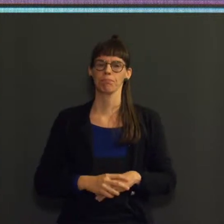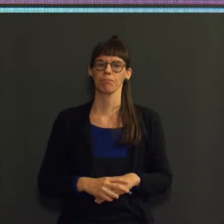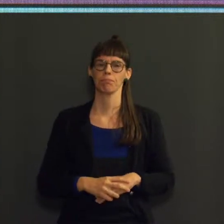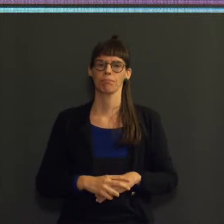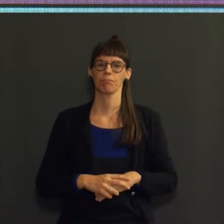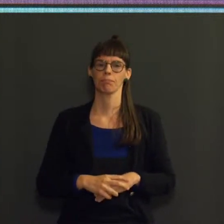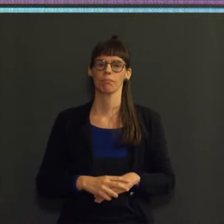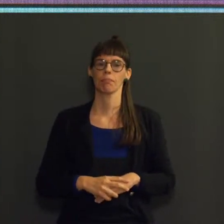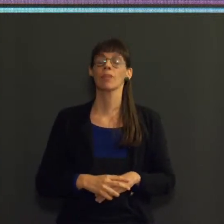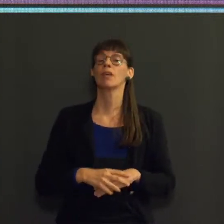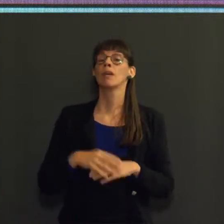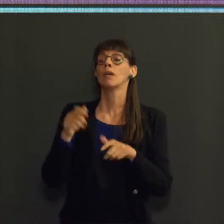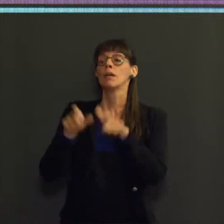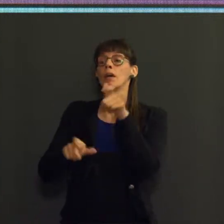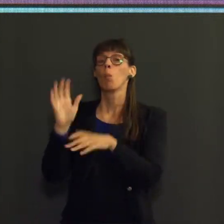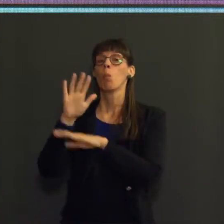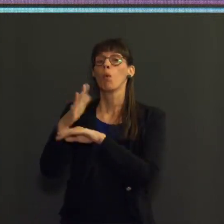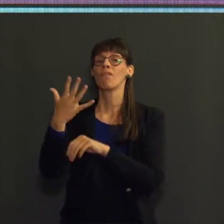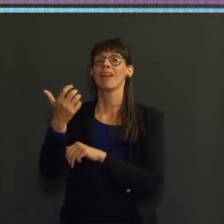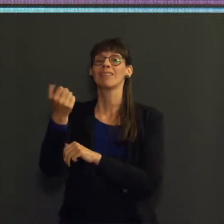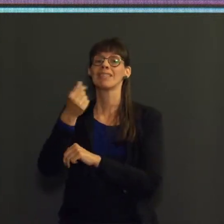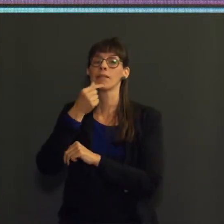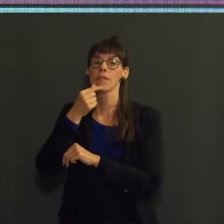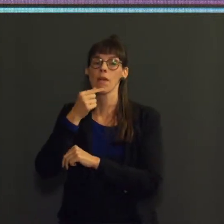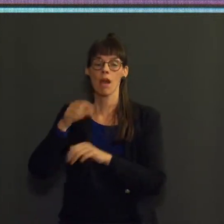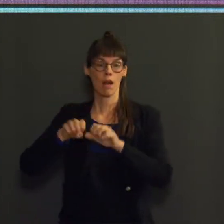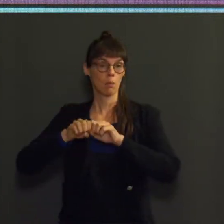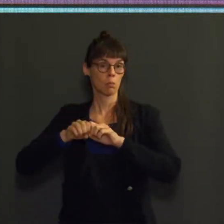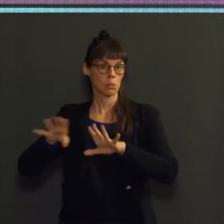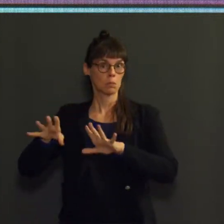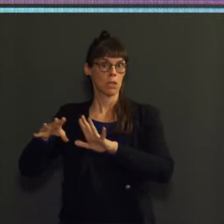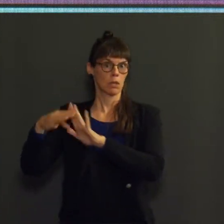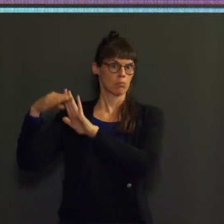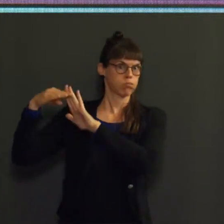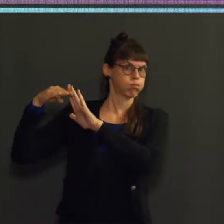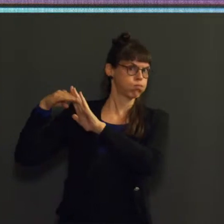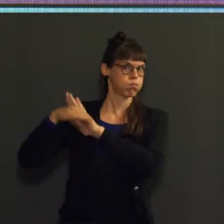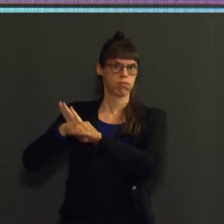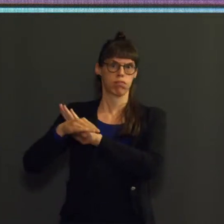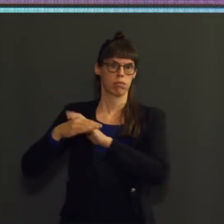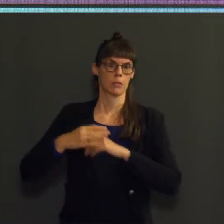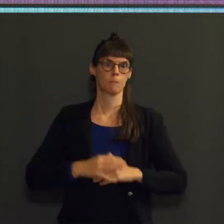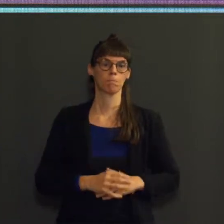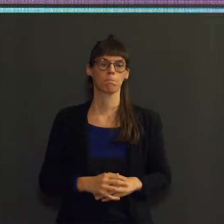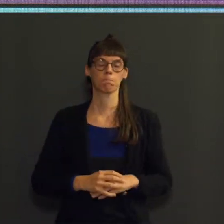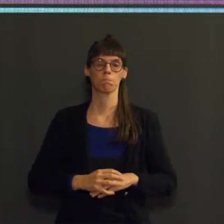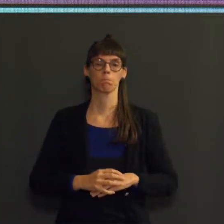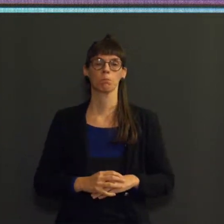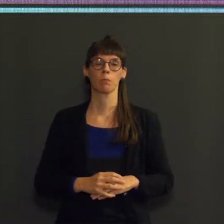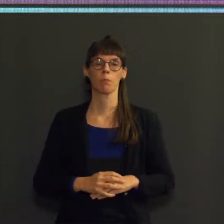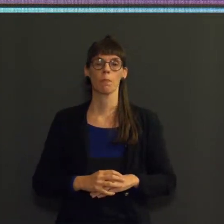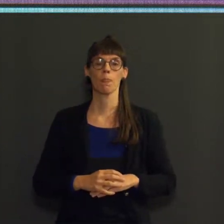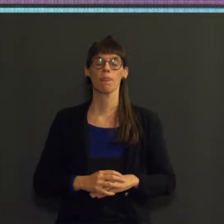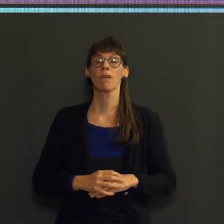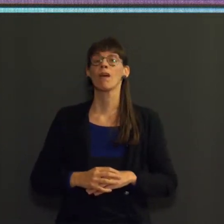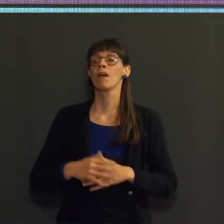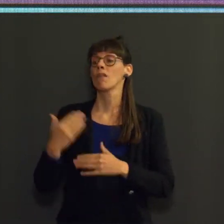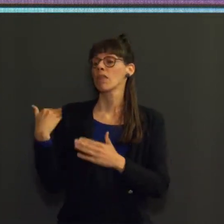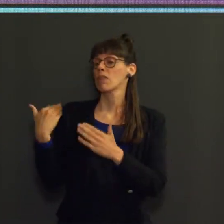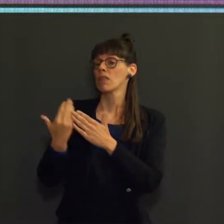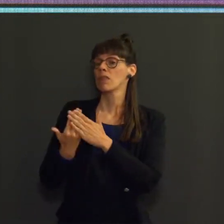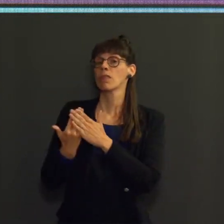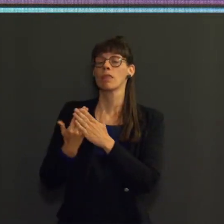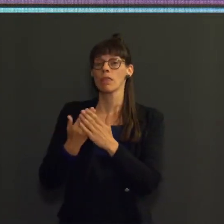Bij de 65-plussers daalt het aantal besmettingen opvallend. Slechts 3,5% van de